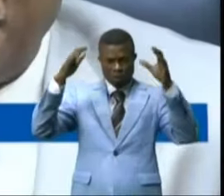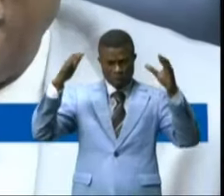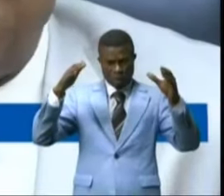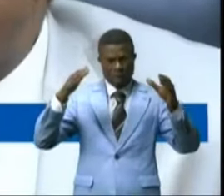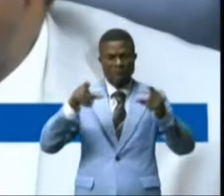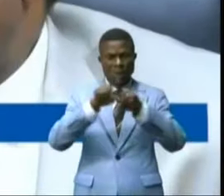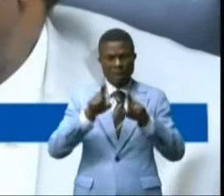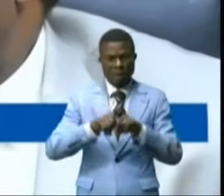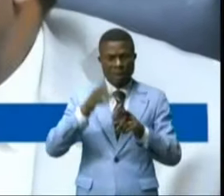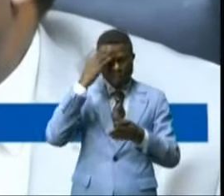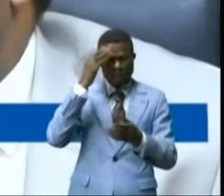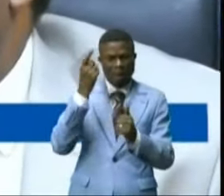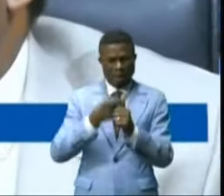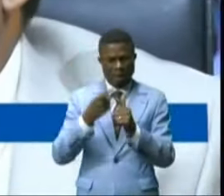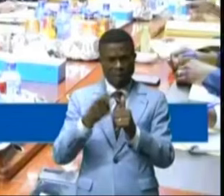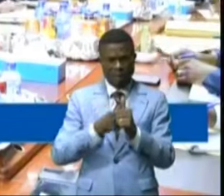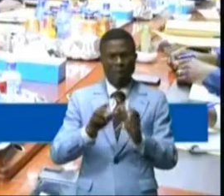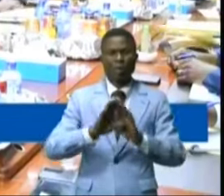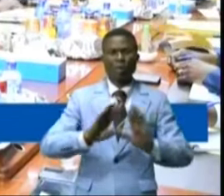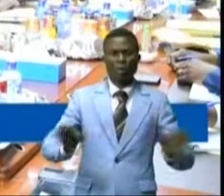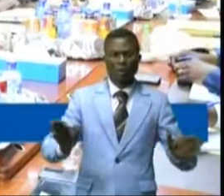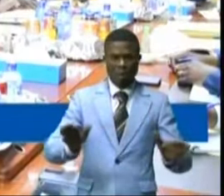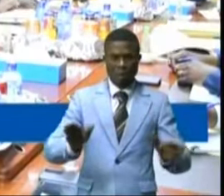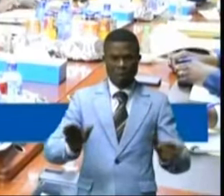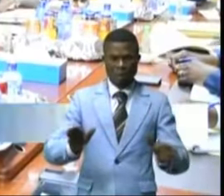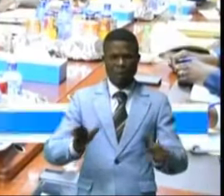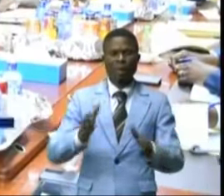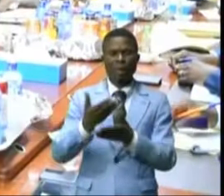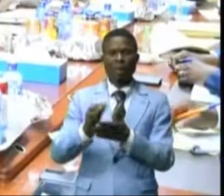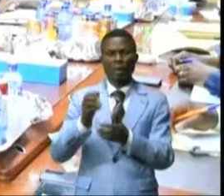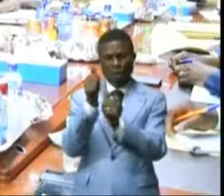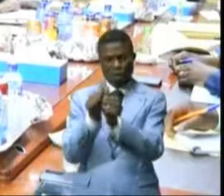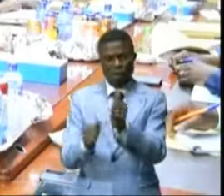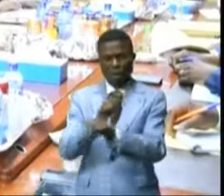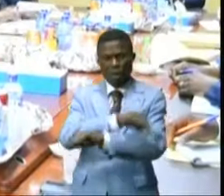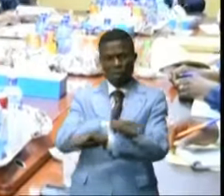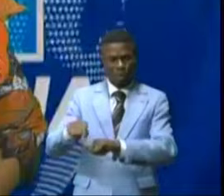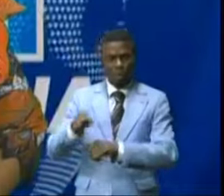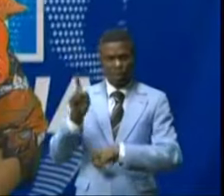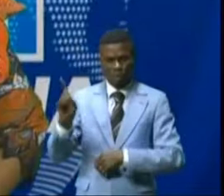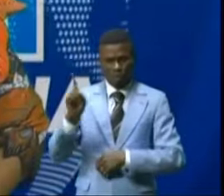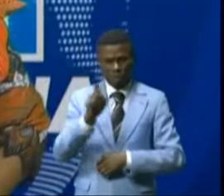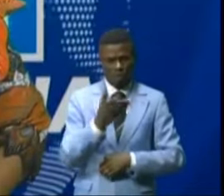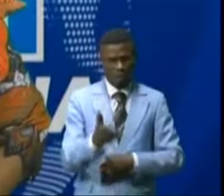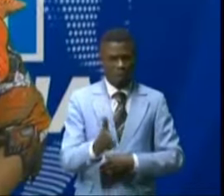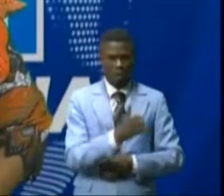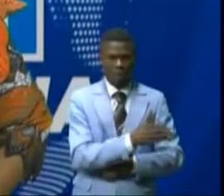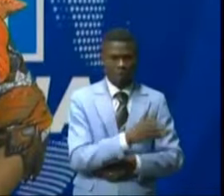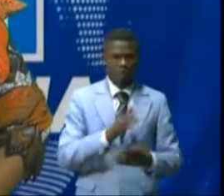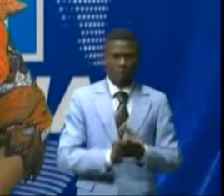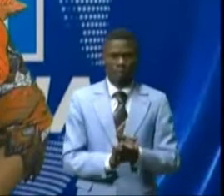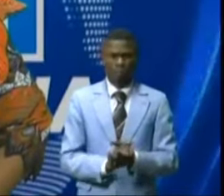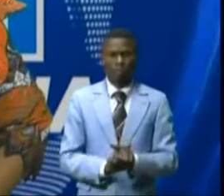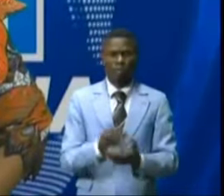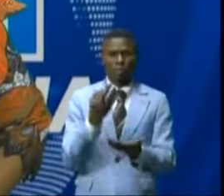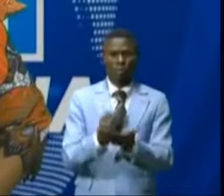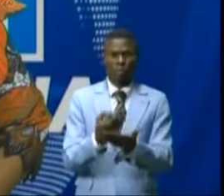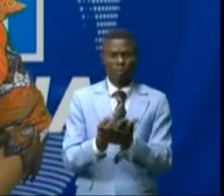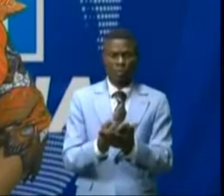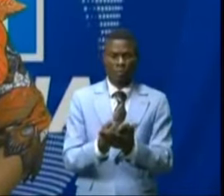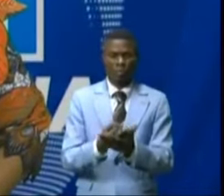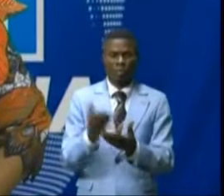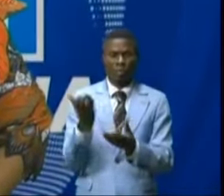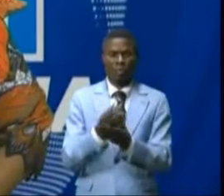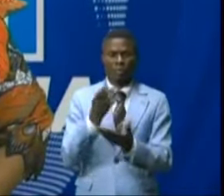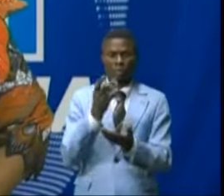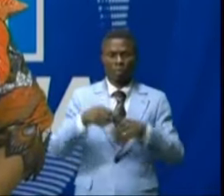assignations tenant compte de la capacité contributive de chaque bureau des douanes. Restons en finances où des assignations